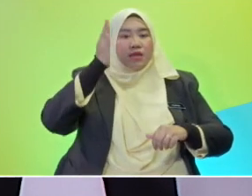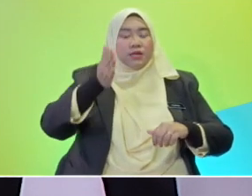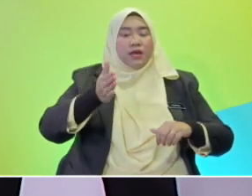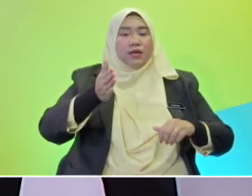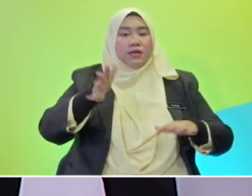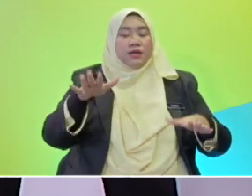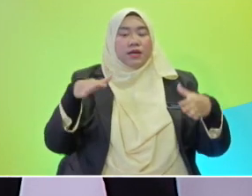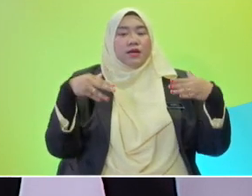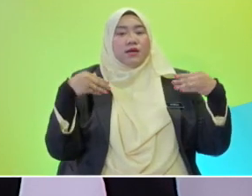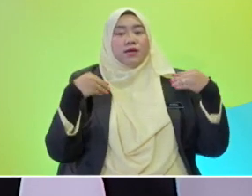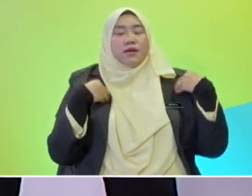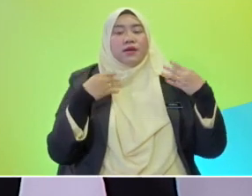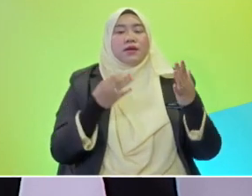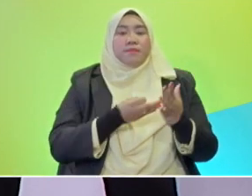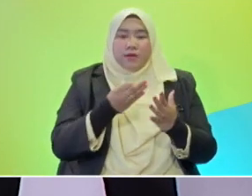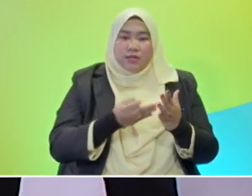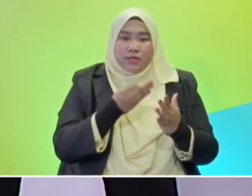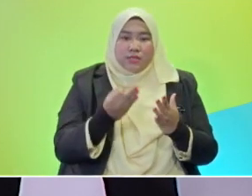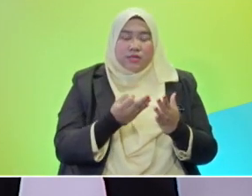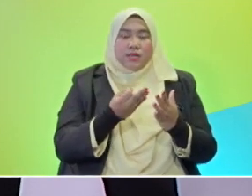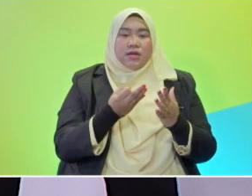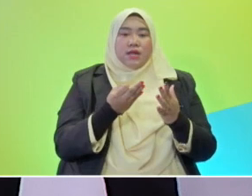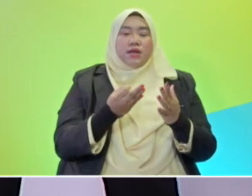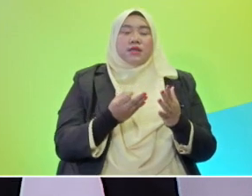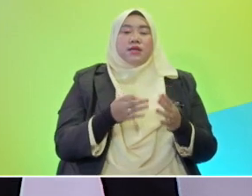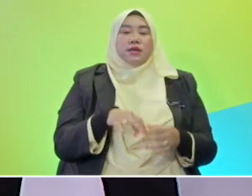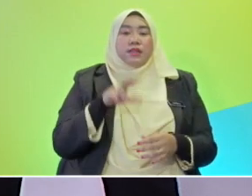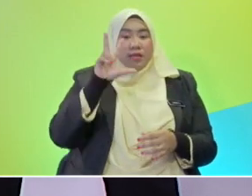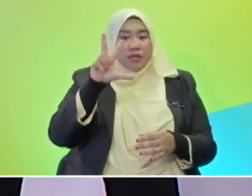bertulis dan pemerhatian berjalan serentak